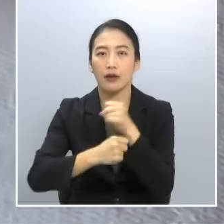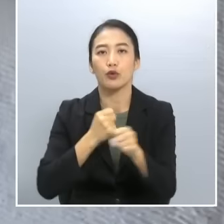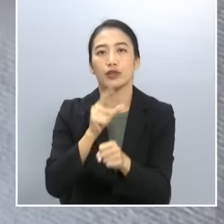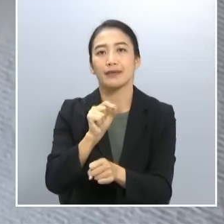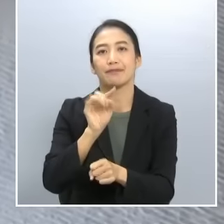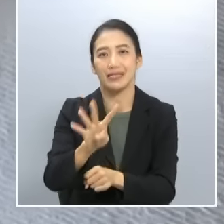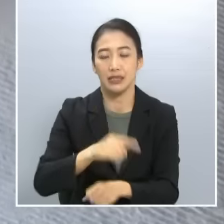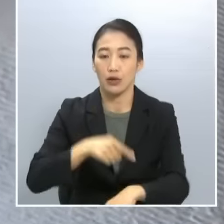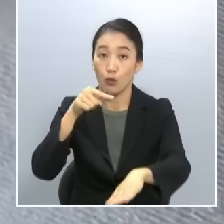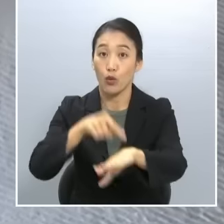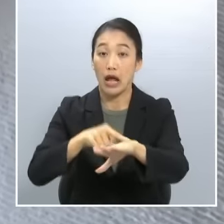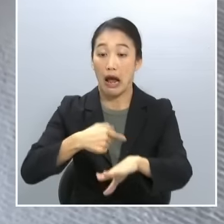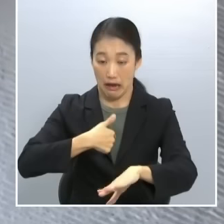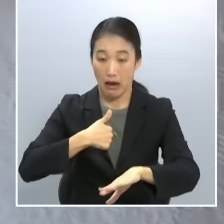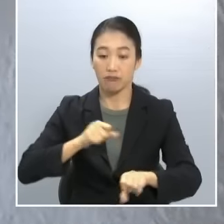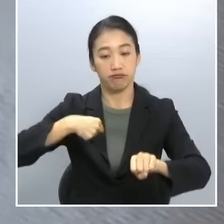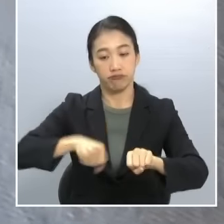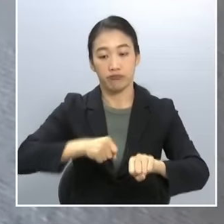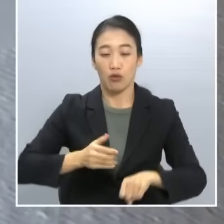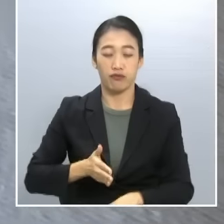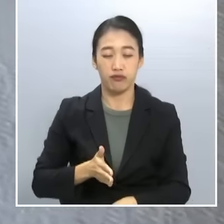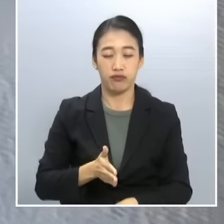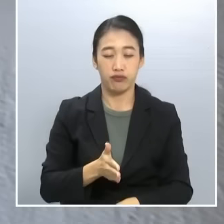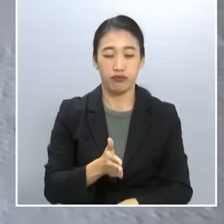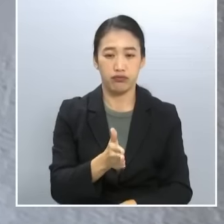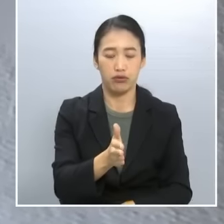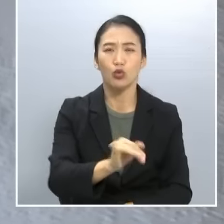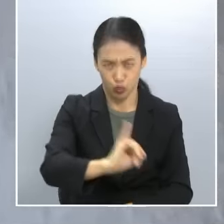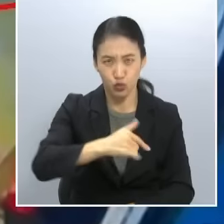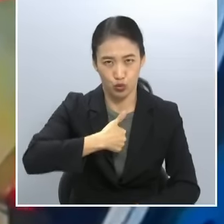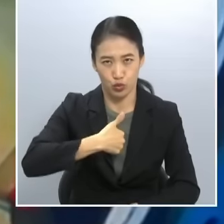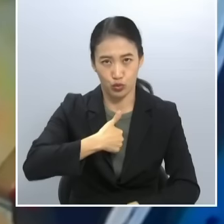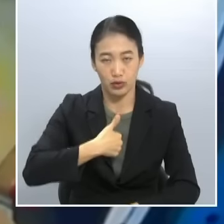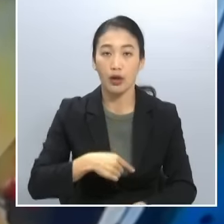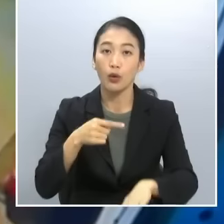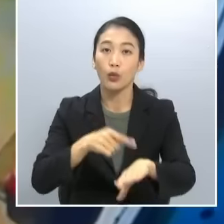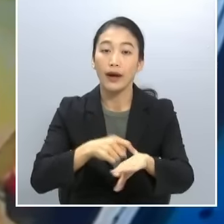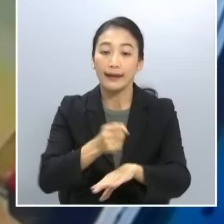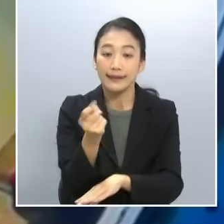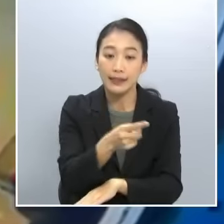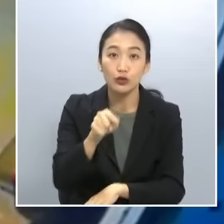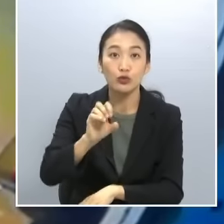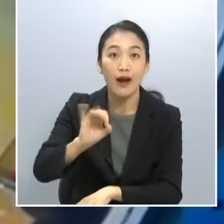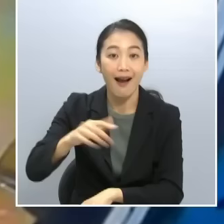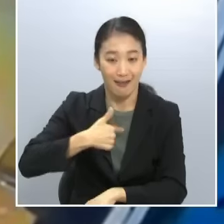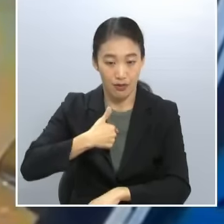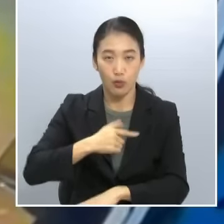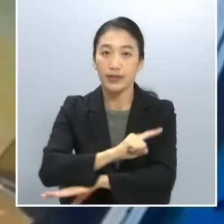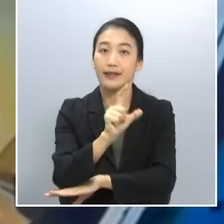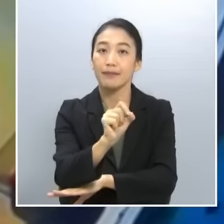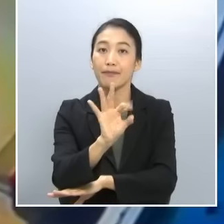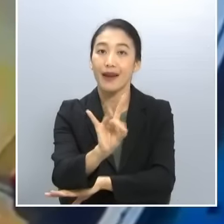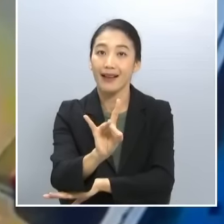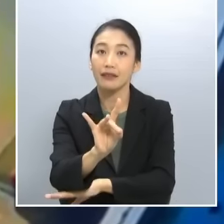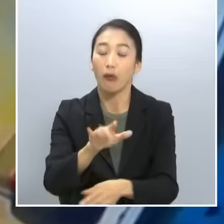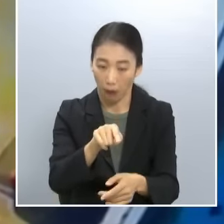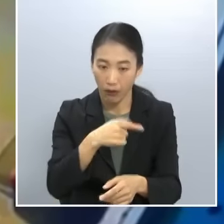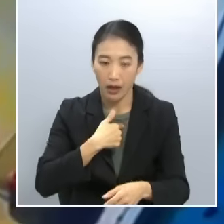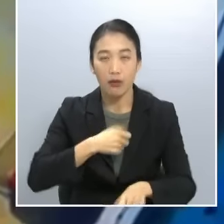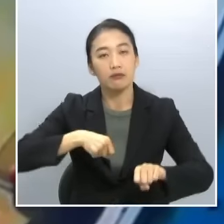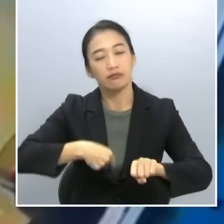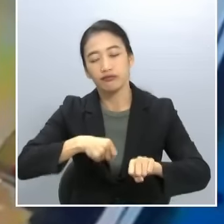จริงในเวลานั้นโดยภาพวงจรปิดนะตอนประมาณสัก 1 9นของที่ 28มกราคมเขาบอกเขาขี่รถมอเตอร์ไซค์เนี่ยนะฮะ